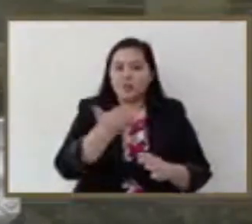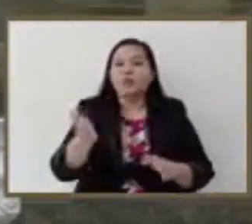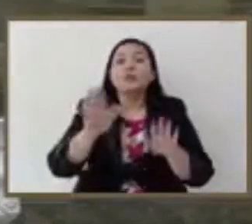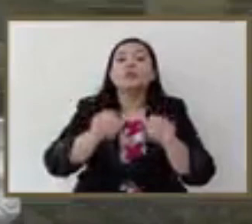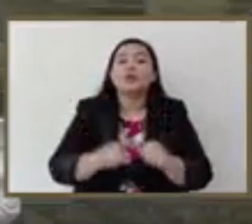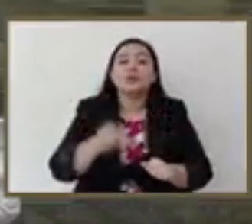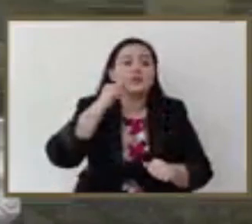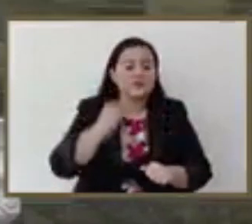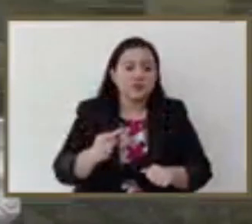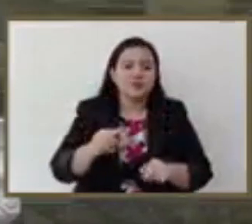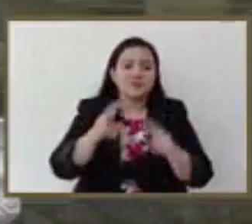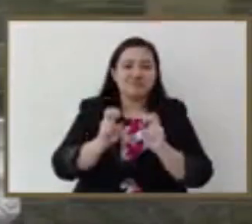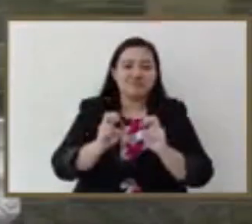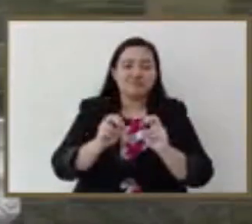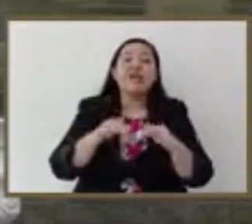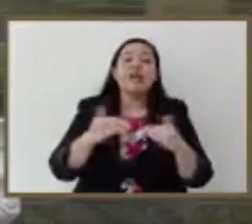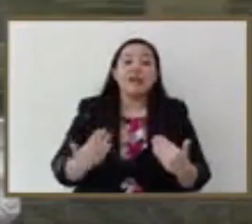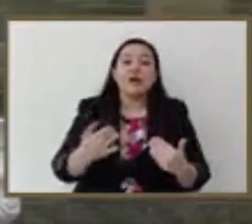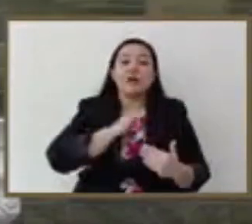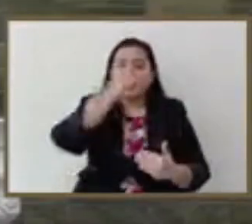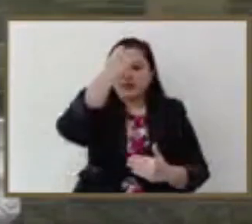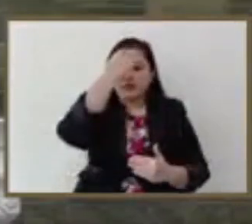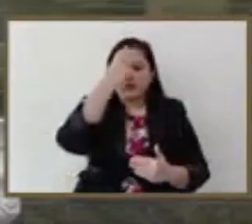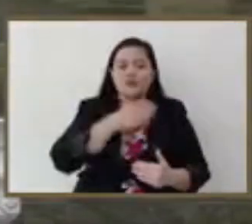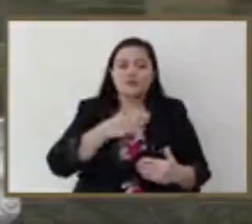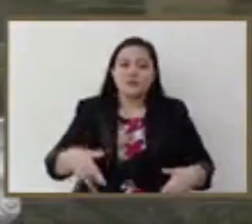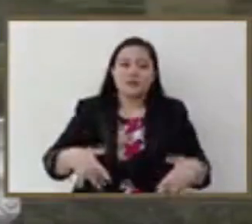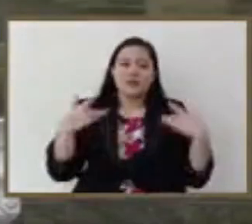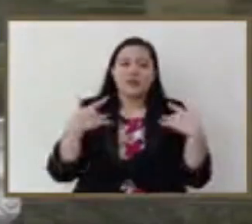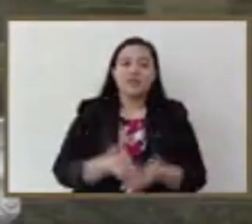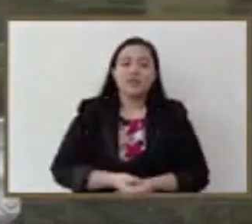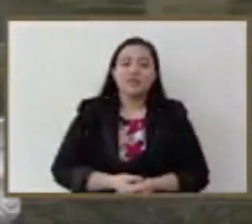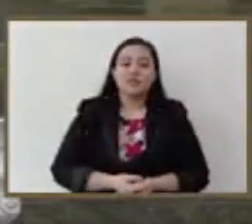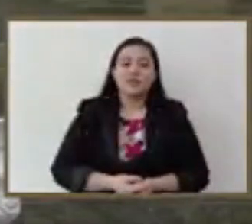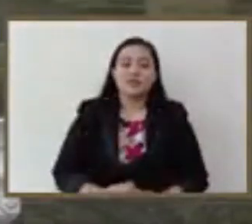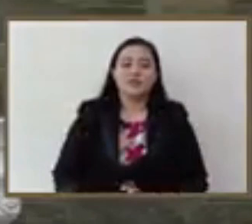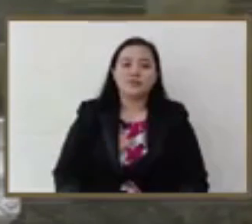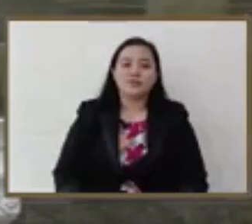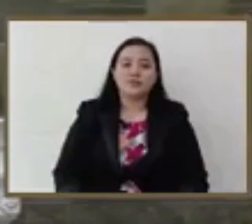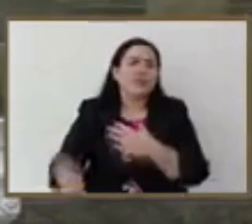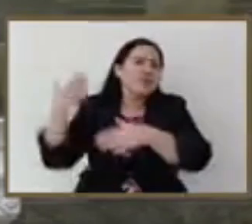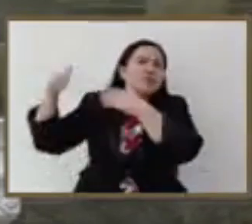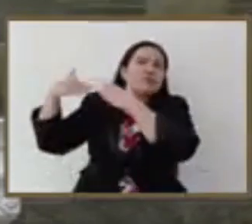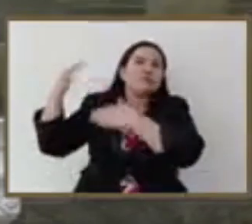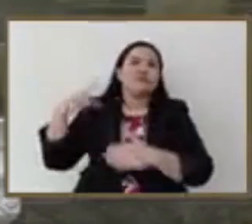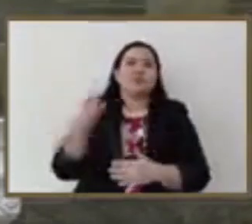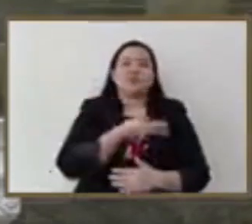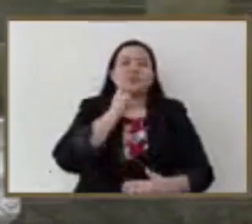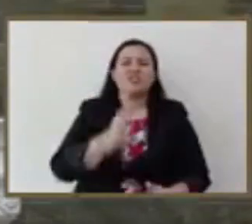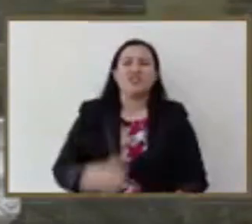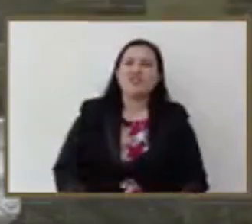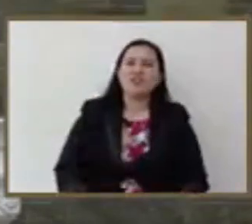I understand why is this happening to me. Before, ang tanong po natin, why is this thing happening to